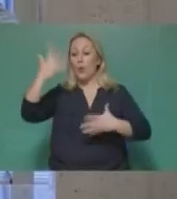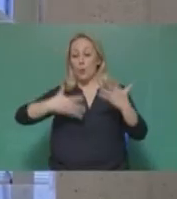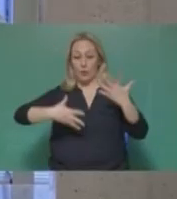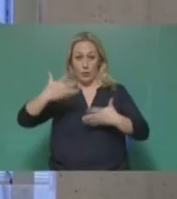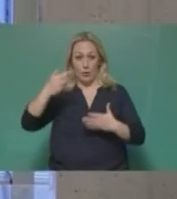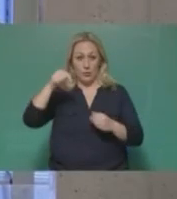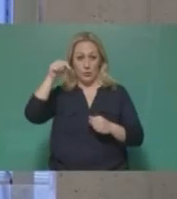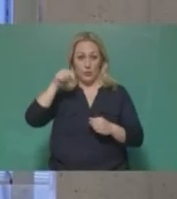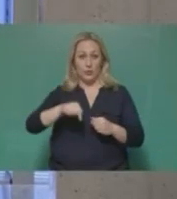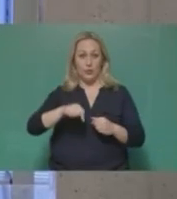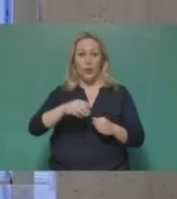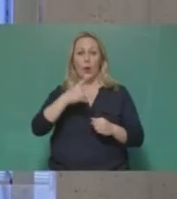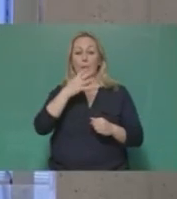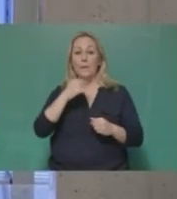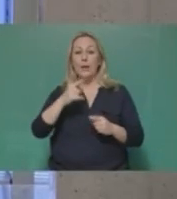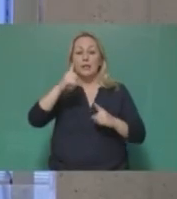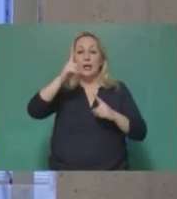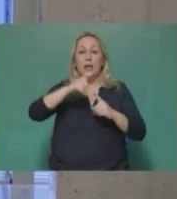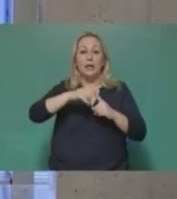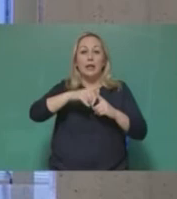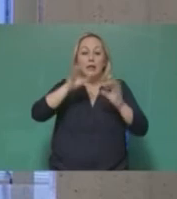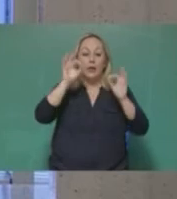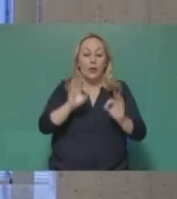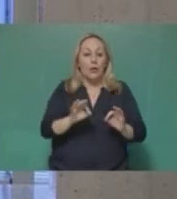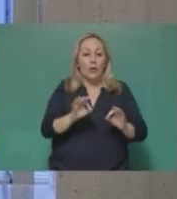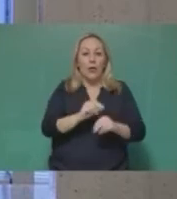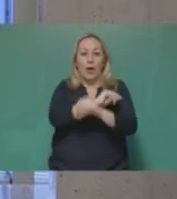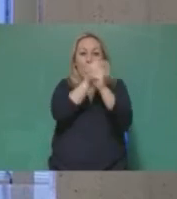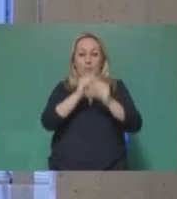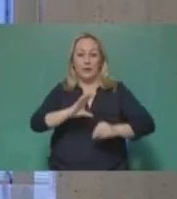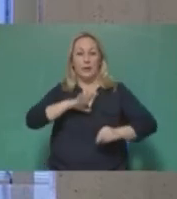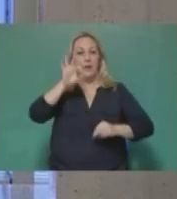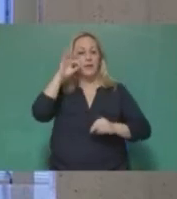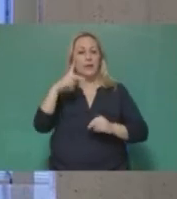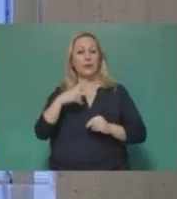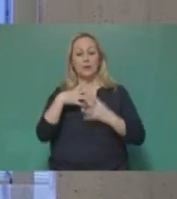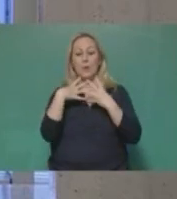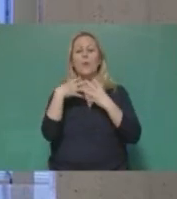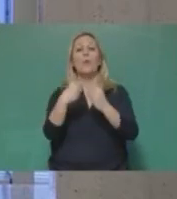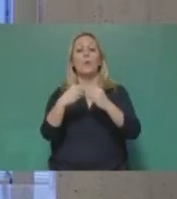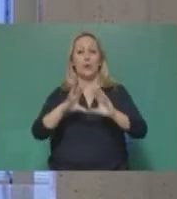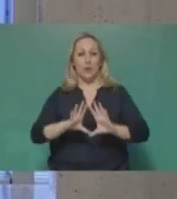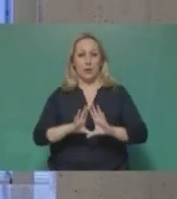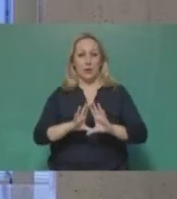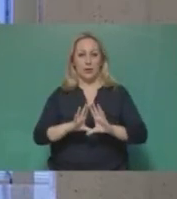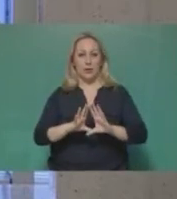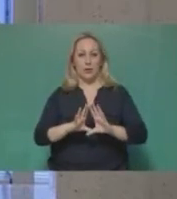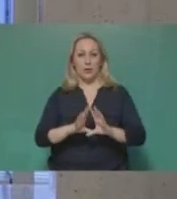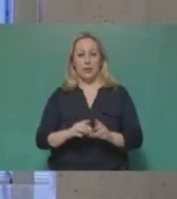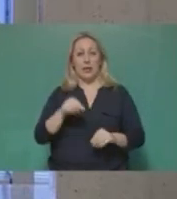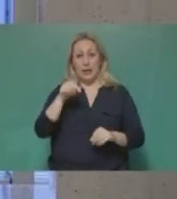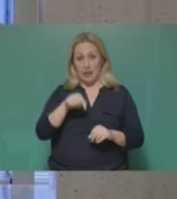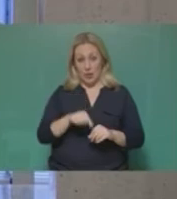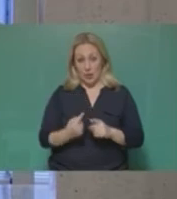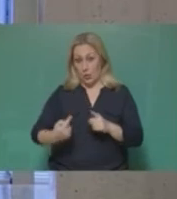είναι αμυγός τεχνικός και ως εκ τούτου δεν μπορεί να γίνει καταναμετός από τους δημότες. Συμπληρώνω ότι λίγοι είναι και οι δημοτικοί